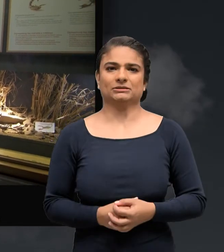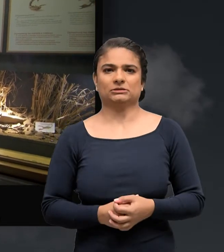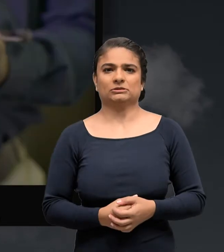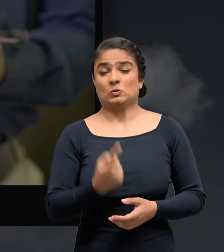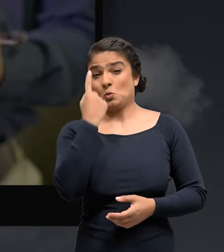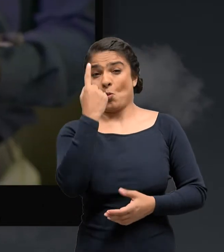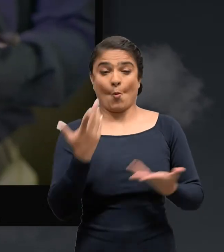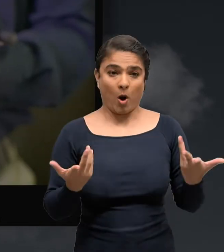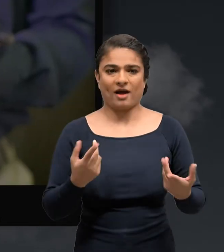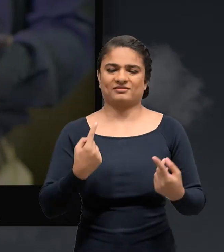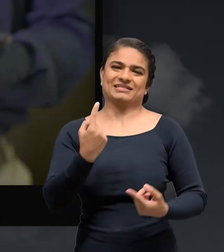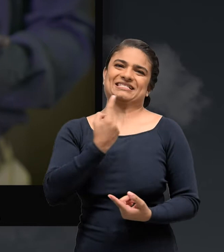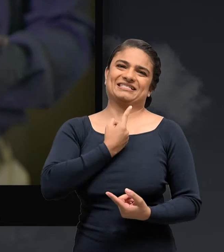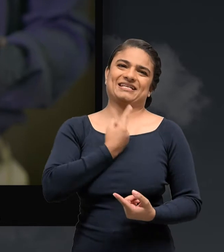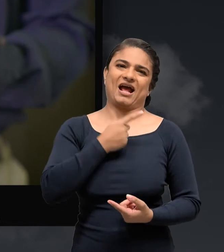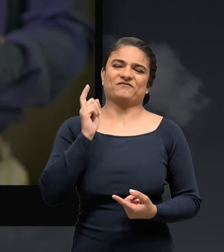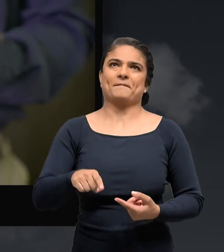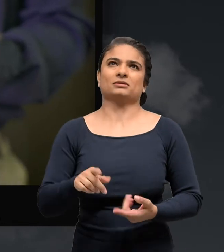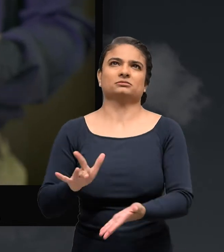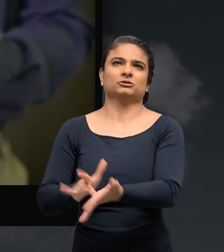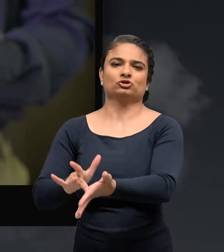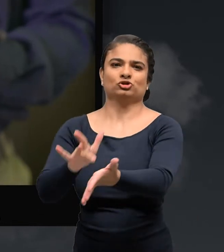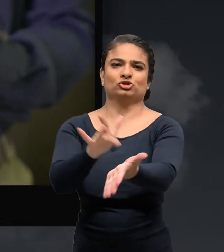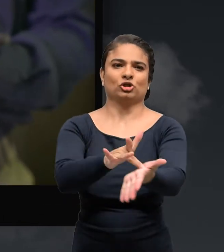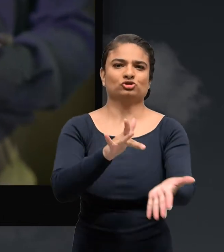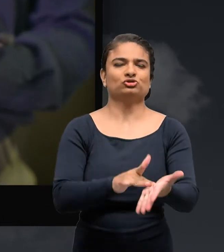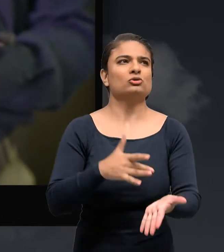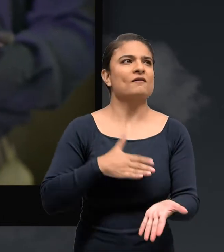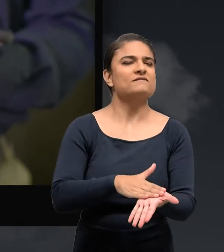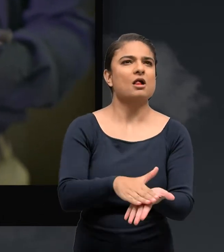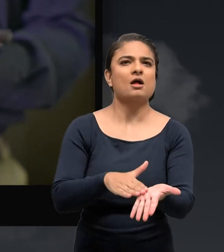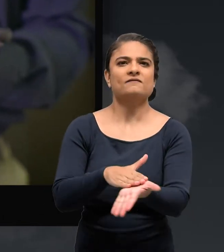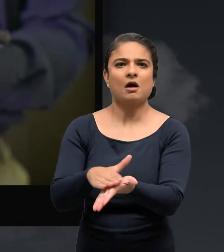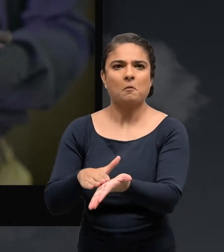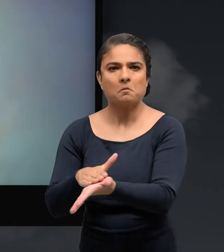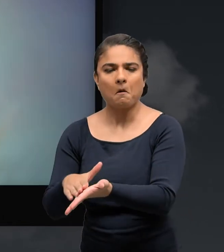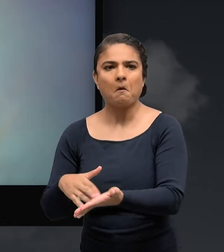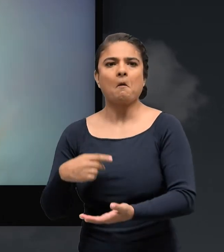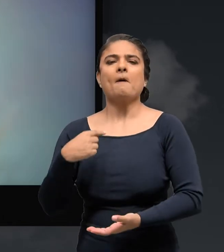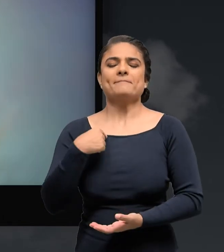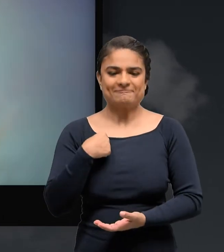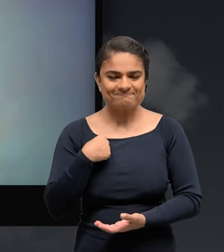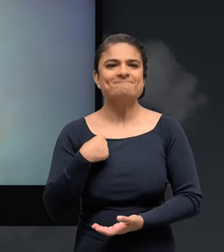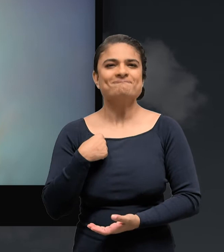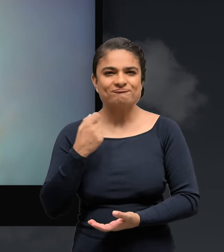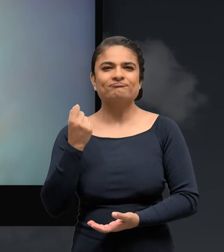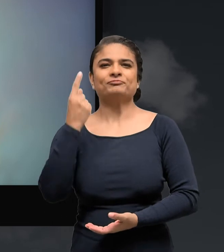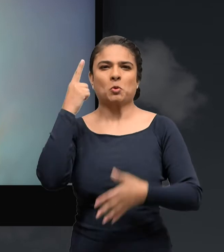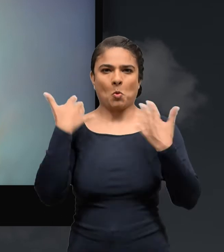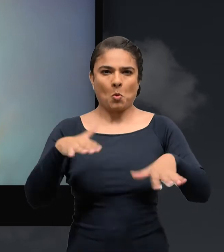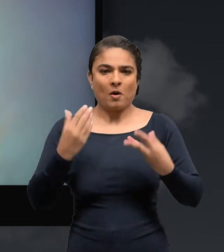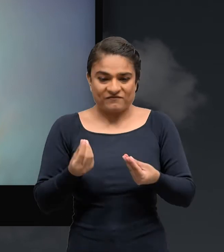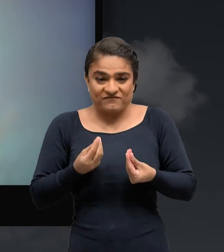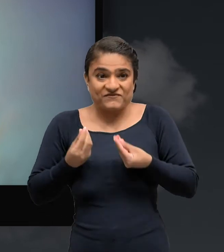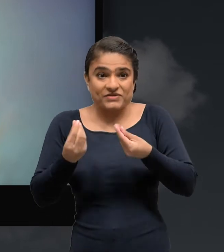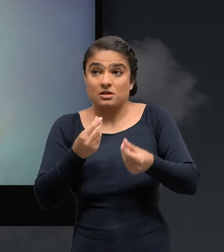vasstel is om daarin te vat. En dan sal mense agterkom beteken maar hierdie ding voel vir my anders as